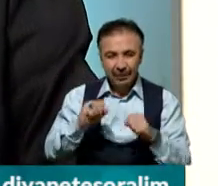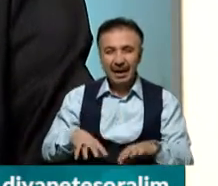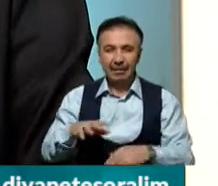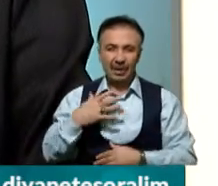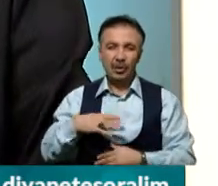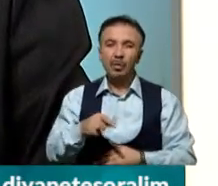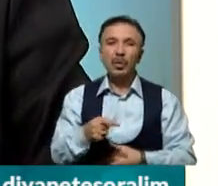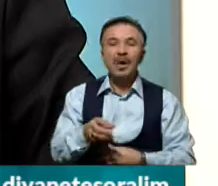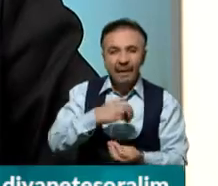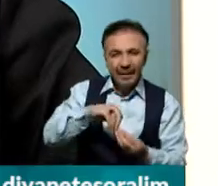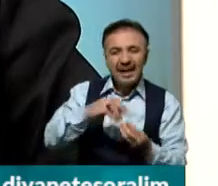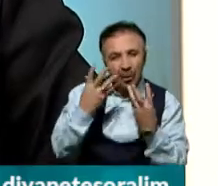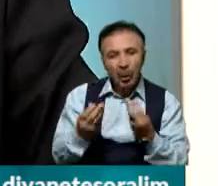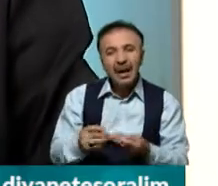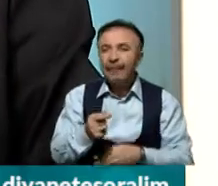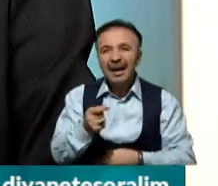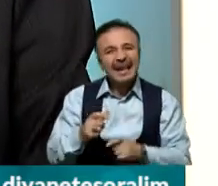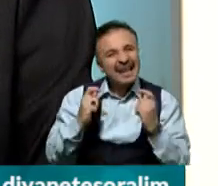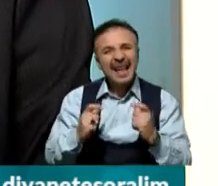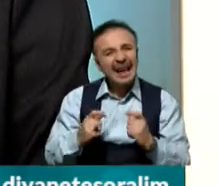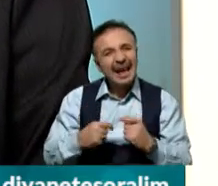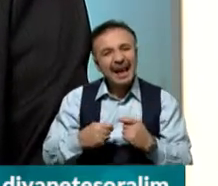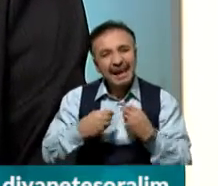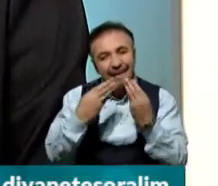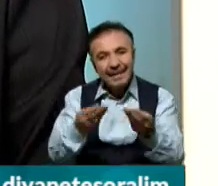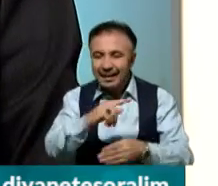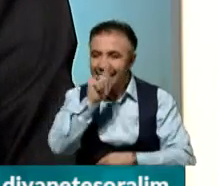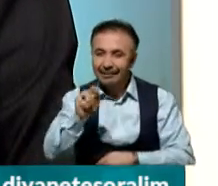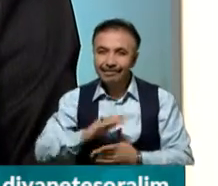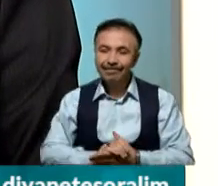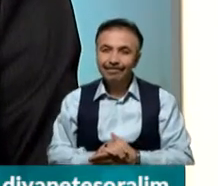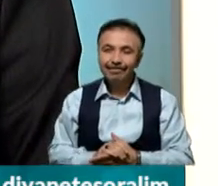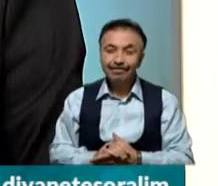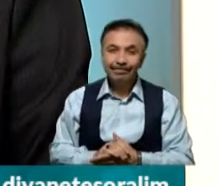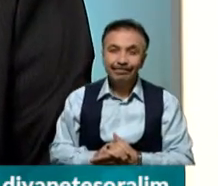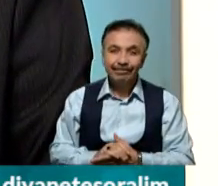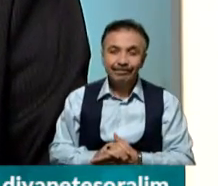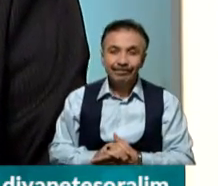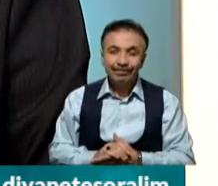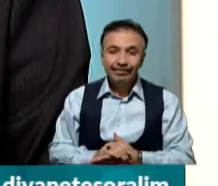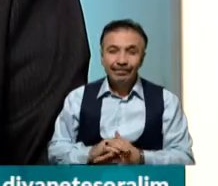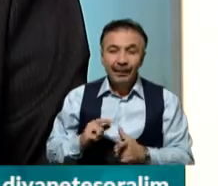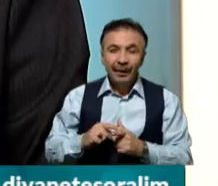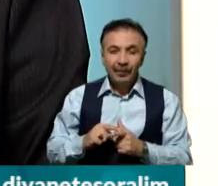nerelere versin? Evet, şimdi Furkan Bey, bizim çok güzel bir dinimiz var elhamdülillah. Ve